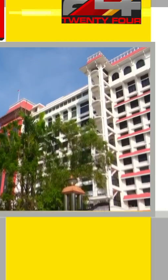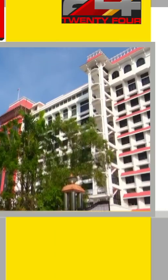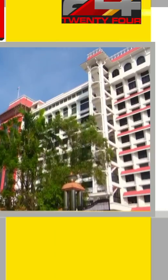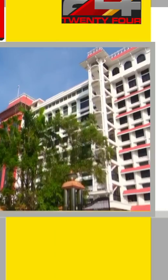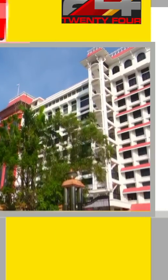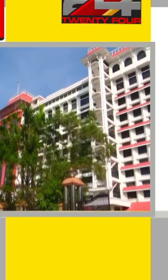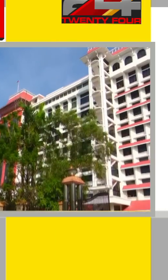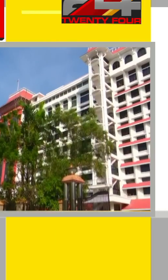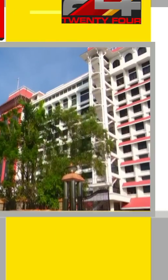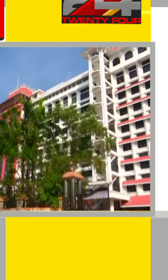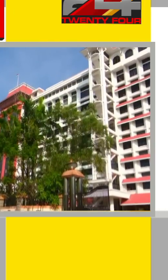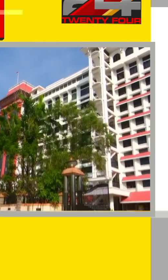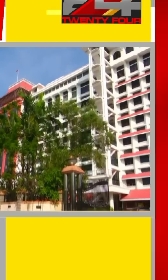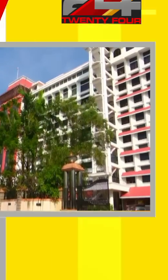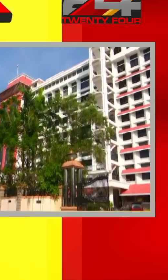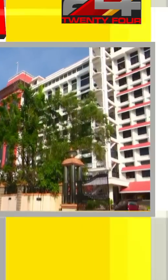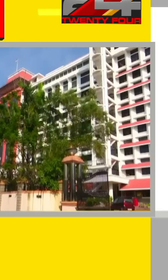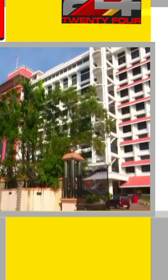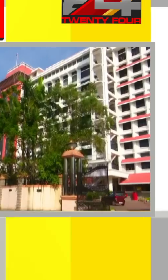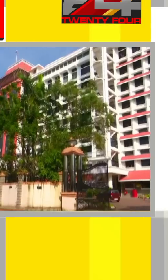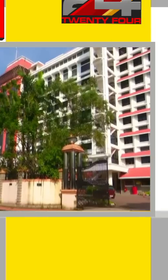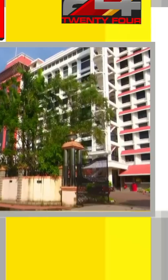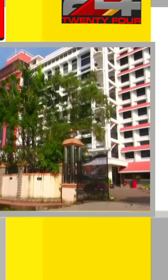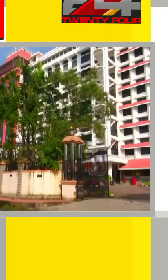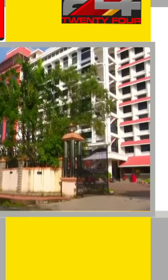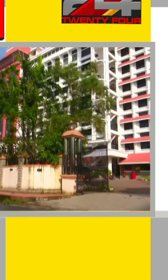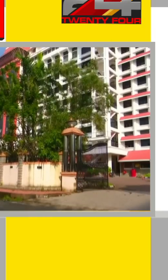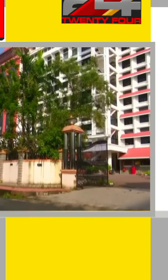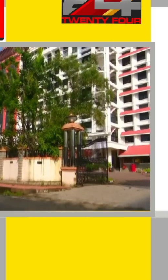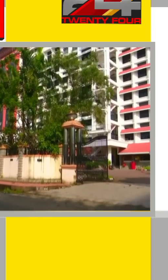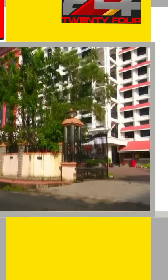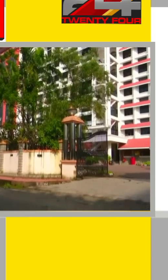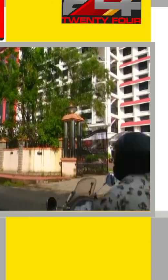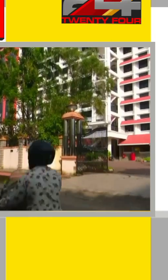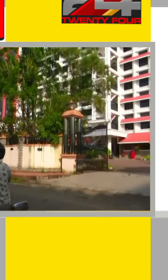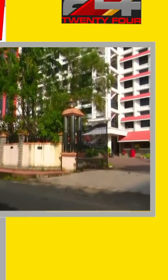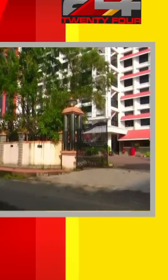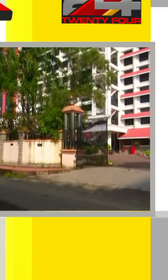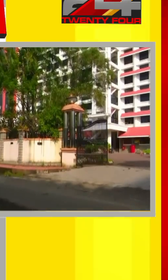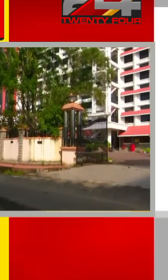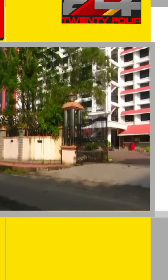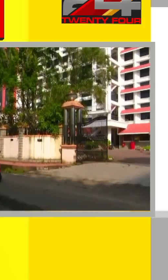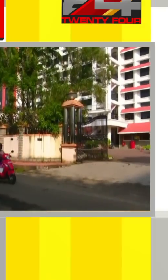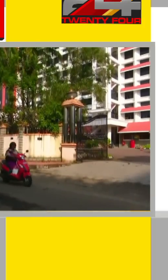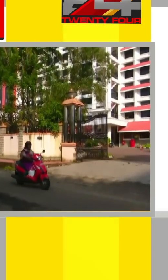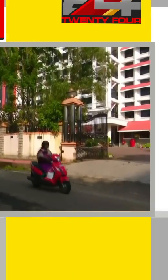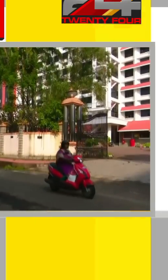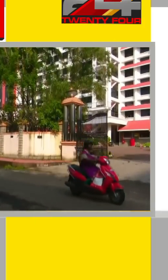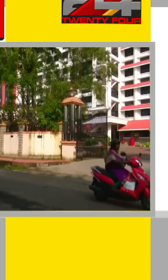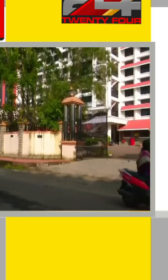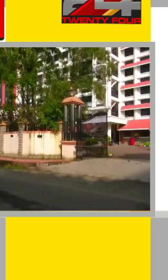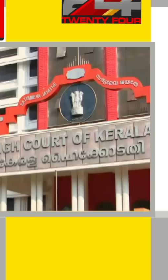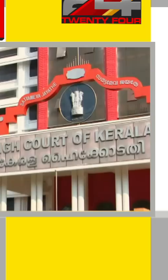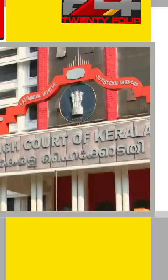ഒരു സൂചനയാണ് പുറത്തു വരുന്നത്. അതായത് വയനാട്ടിലെ പരിസ്ഥിതി ദുർബല പ്രദേശങ്ങളിൽ ആഘോഷങ്ങൾക്ക് മുൻകൂർ അനുമതി വേണം എന്നാണ്